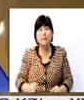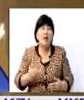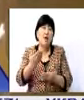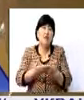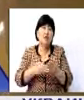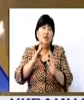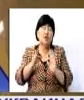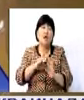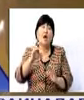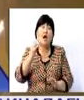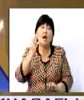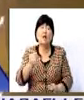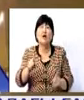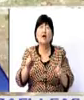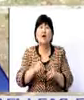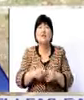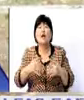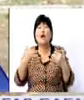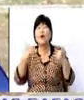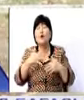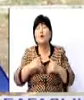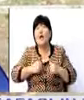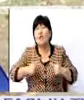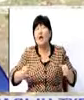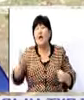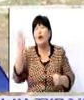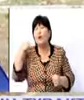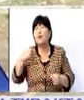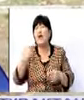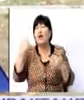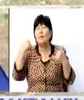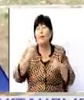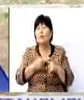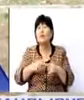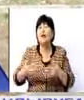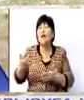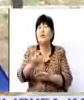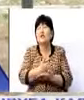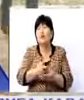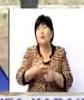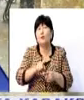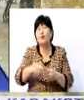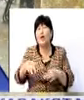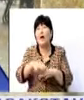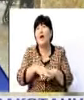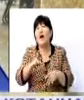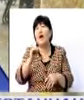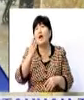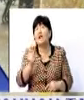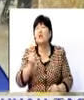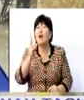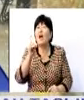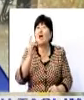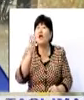Деректерге сүйенсек, қараша түлік семіретін мезгіл. Ертеде салық малын осы айда жинаған көрінеді. Оны халық қараж, қарашы